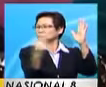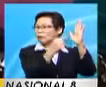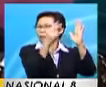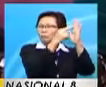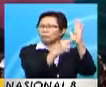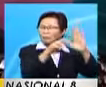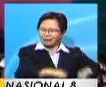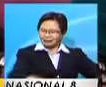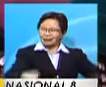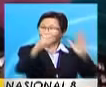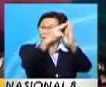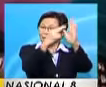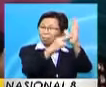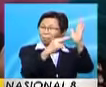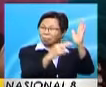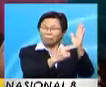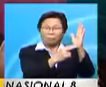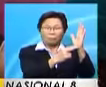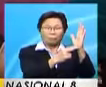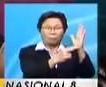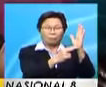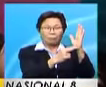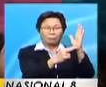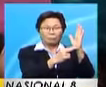doo be doo